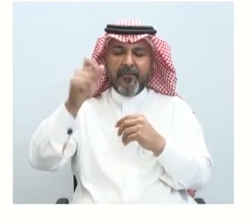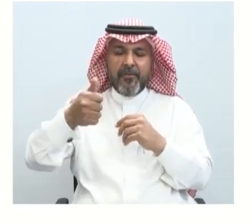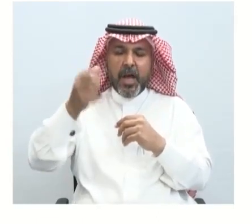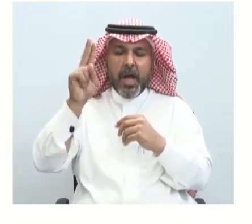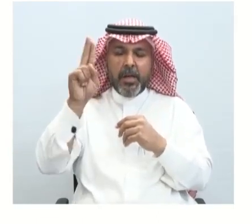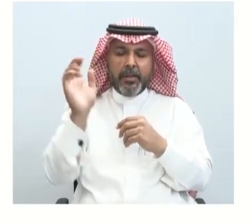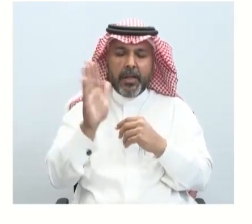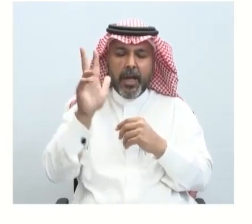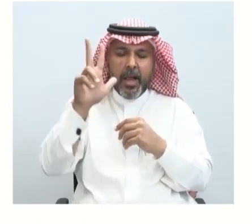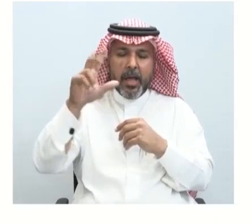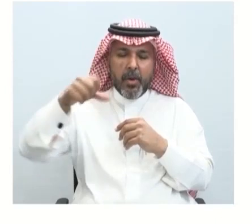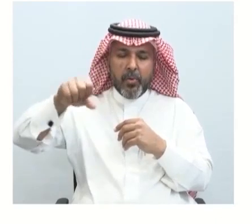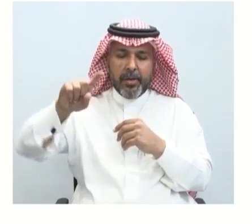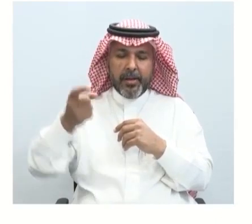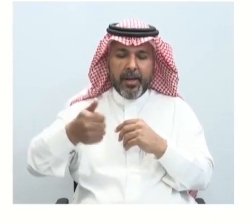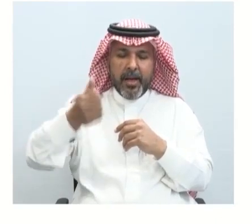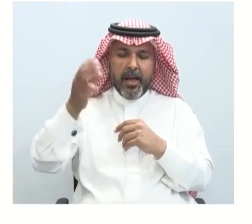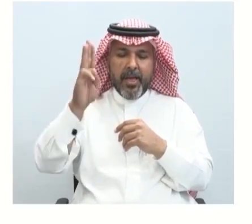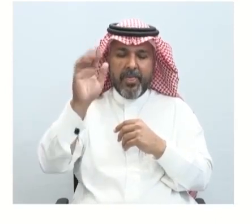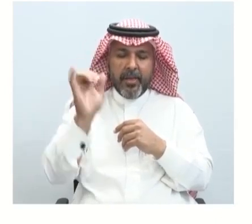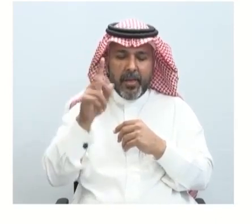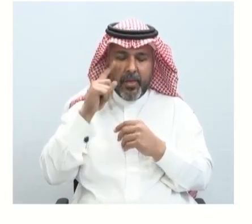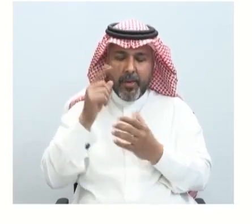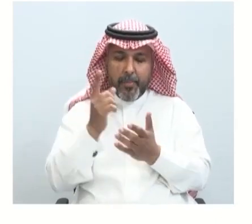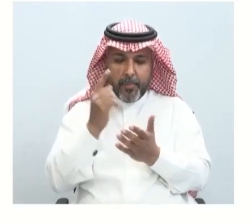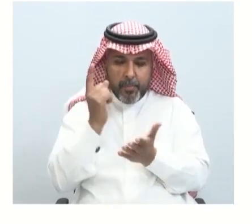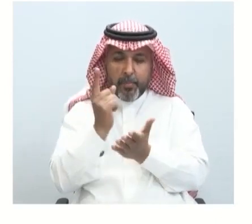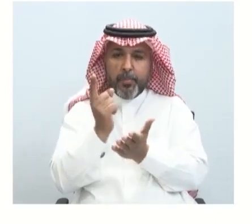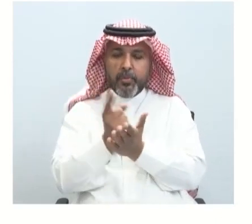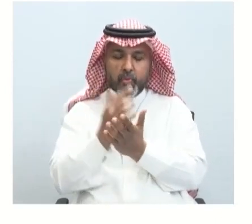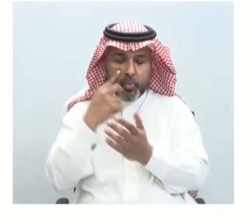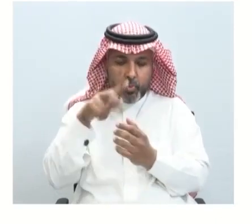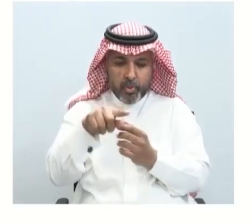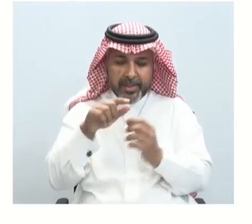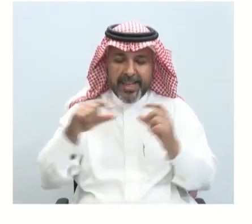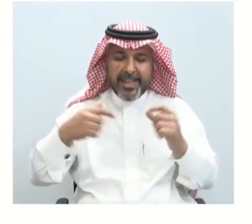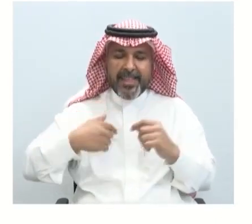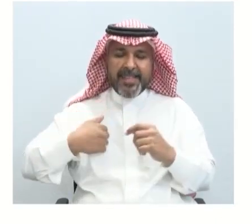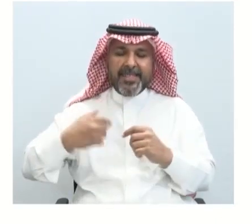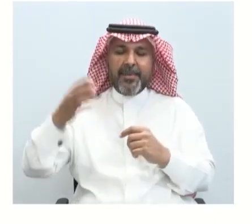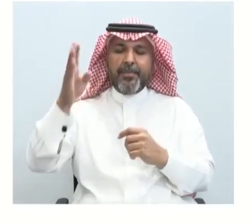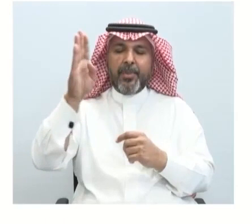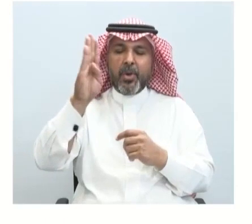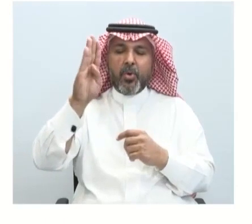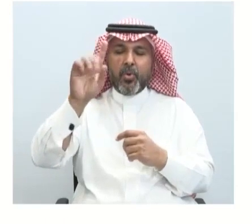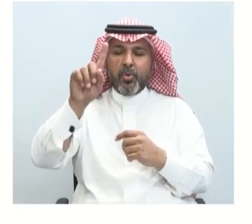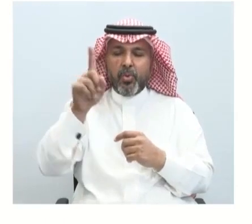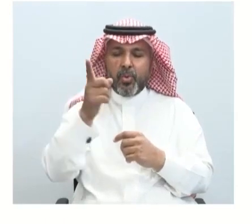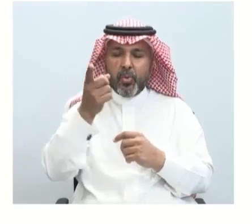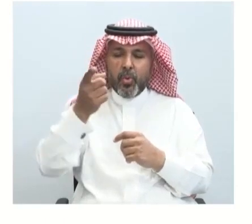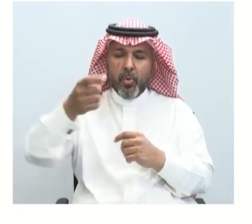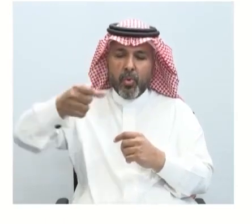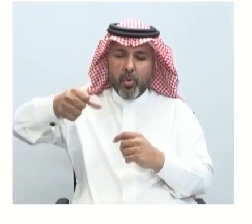الخليه ثم يظهر هذه النواه ثم بعد ذلك نشاهد هذه الكروموسومات المتواجده داخل النواه هذا الكروموسوم